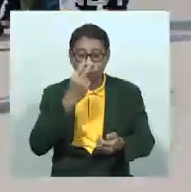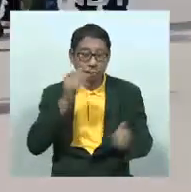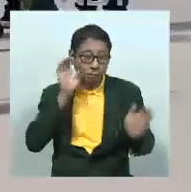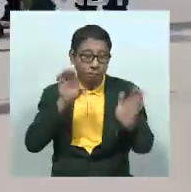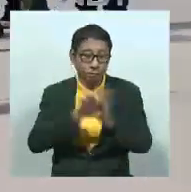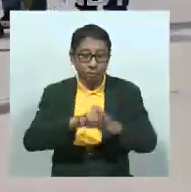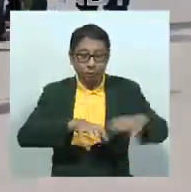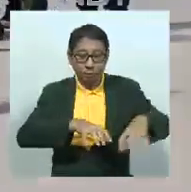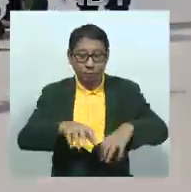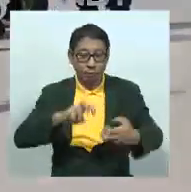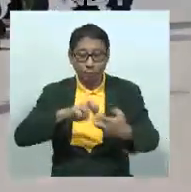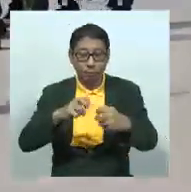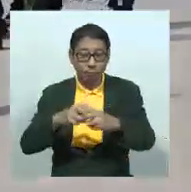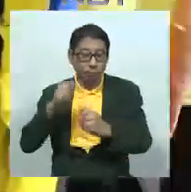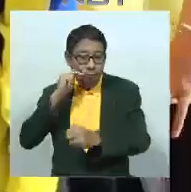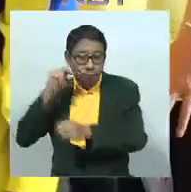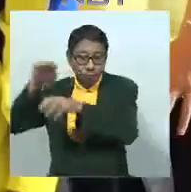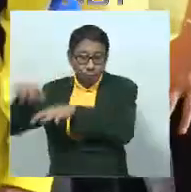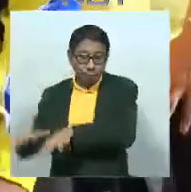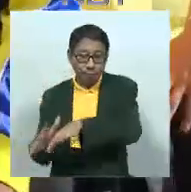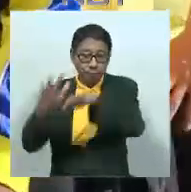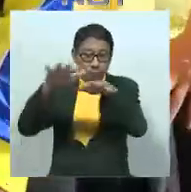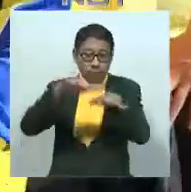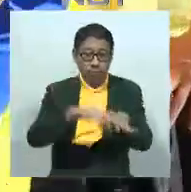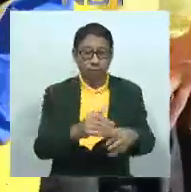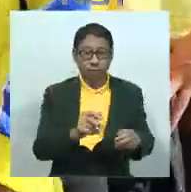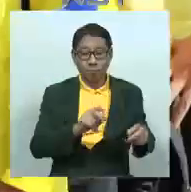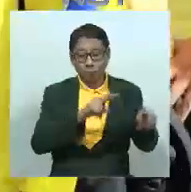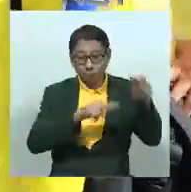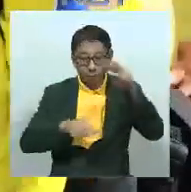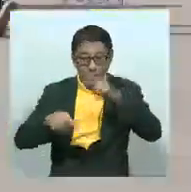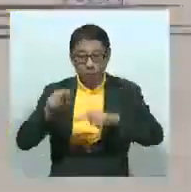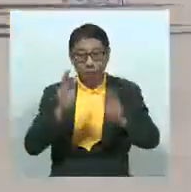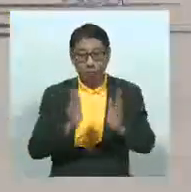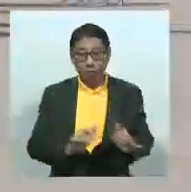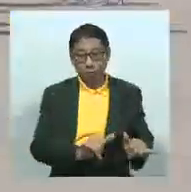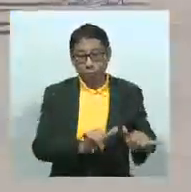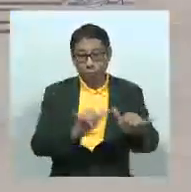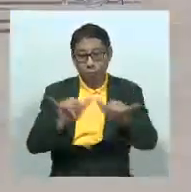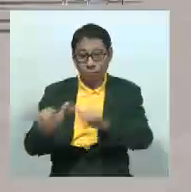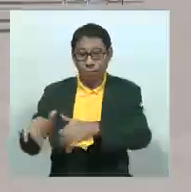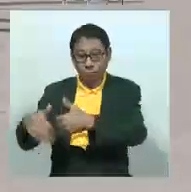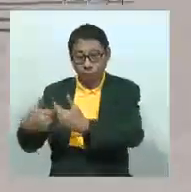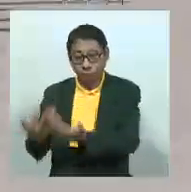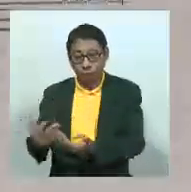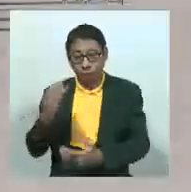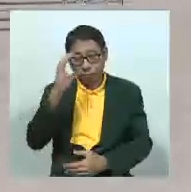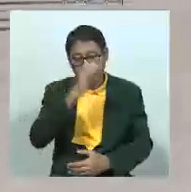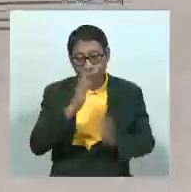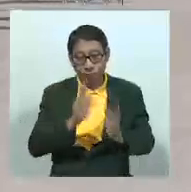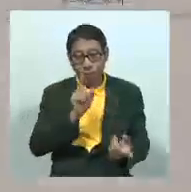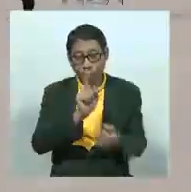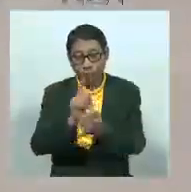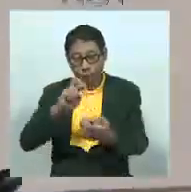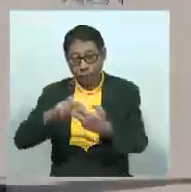ริหารจัดการเมื่อเกิดภัยพิบัติว่าจะมีวิธีการดูแลช่วยเหลือผู้อพยพอย่างไรในขณะเดียวกันจะมีการค้นหาผู้ประสบภั